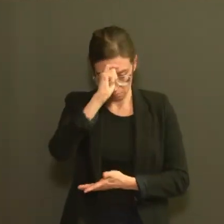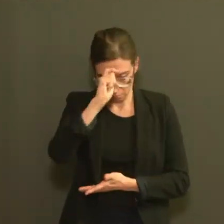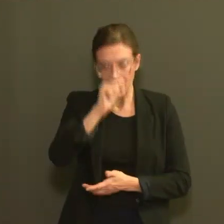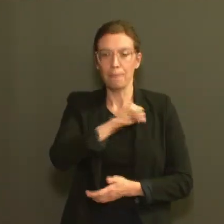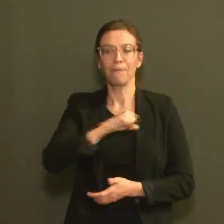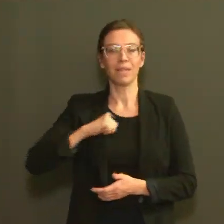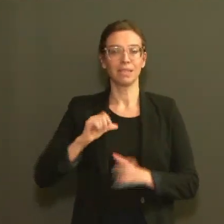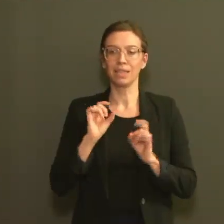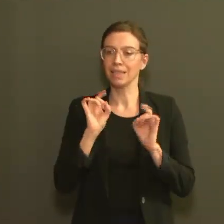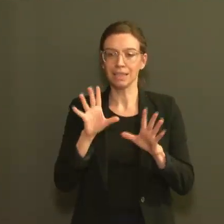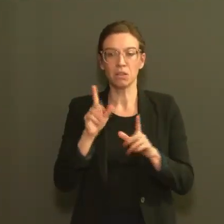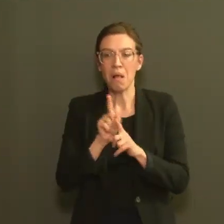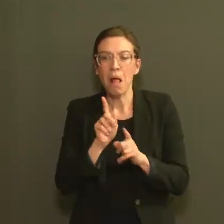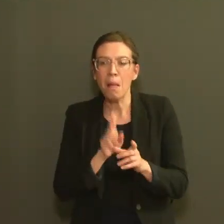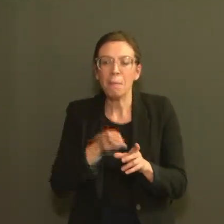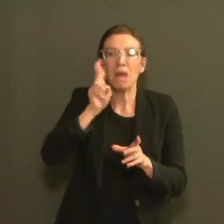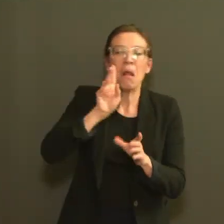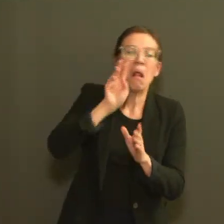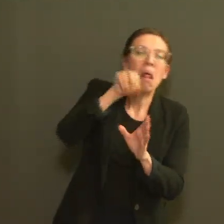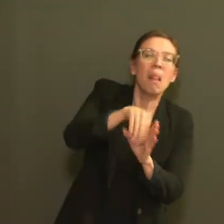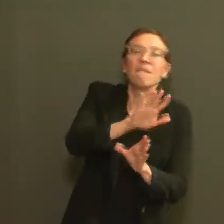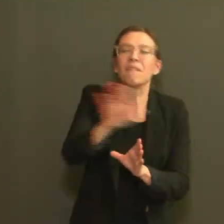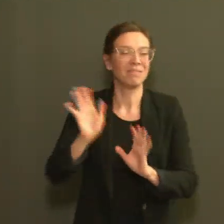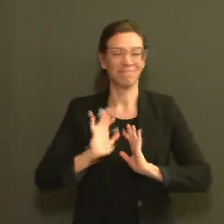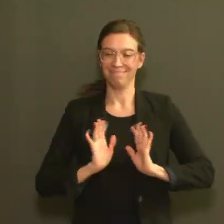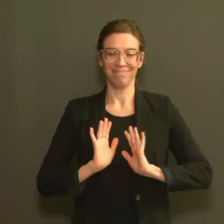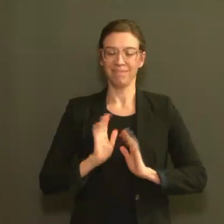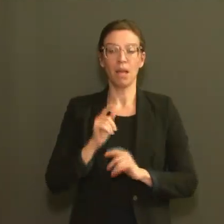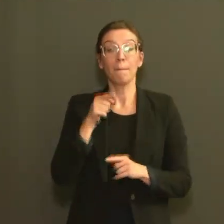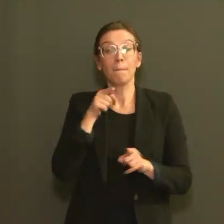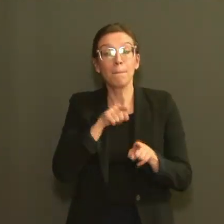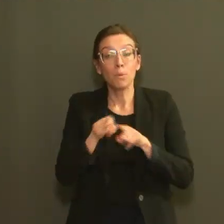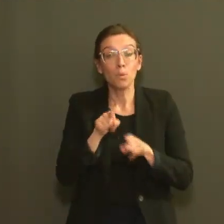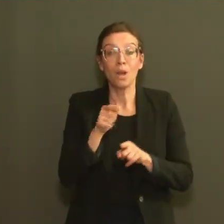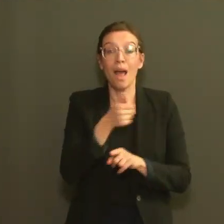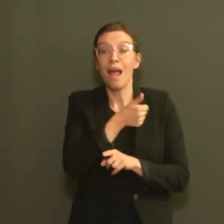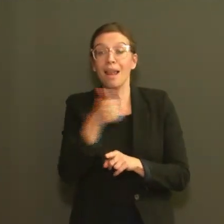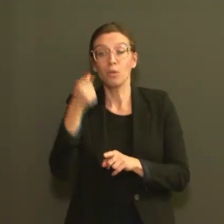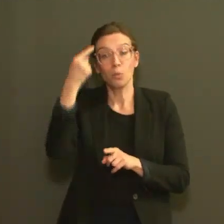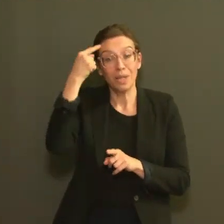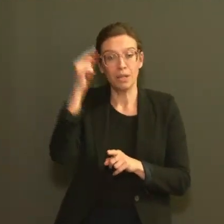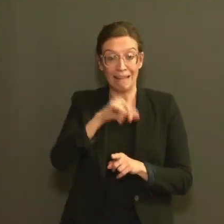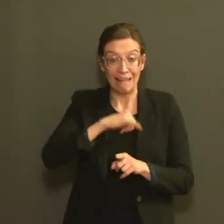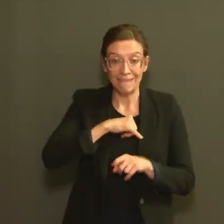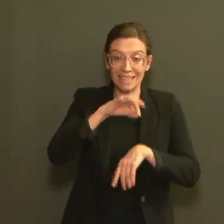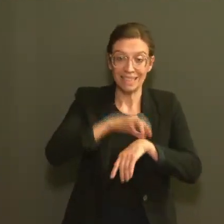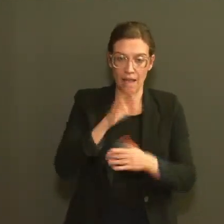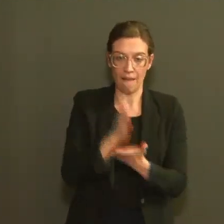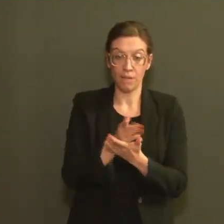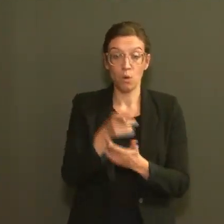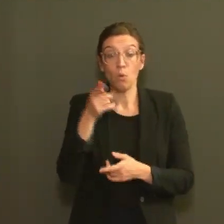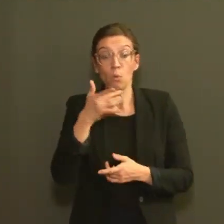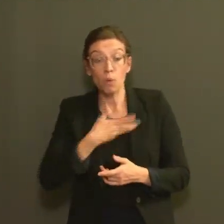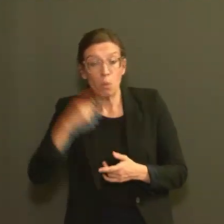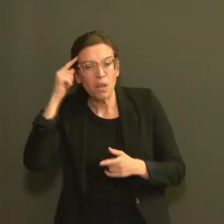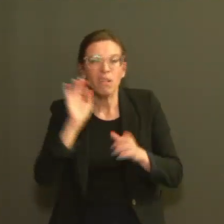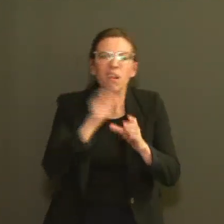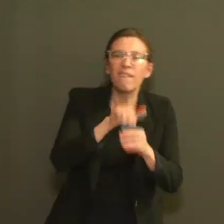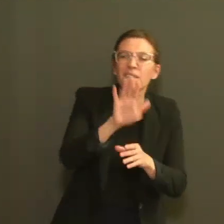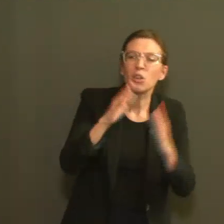constant gevolgd. En de applicatie maakt ook geen gebruik van uw persoonlijke gegevens. Het is echter wel belangrijk dat u de